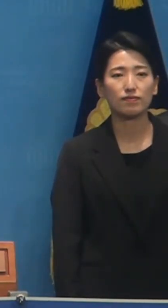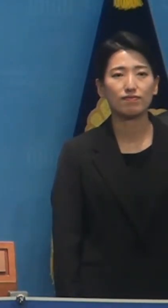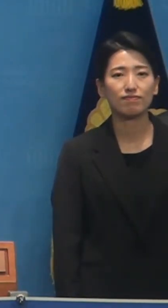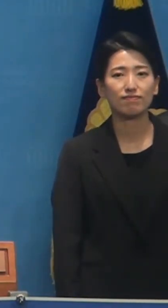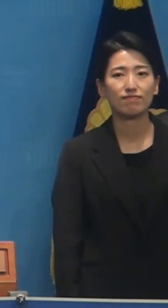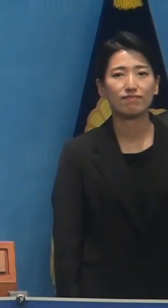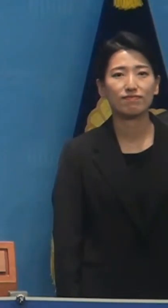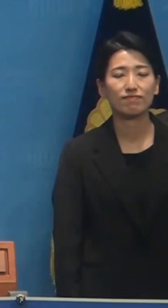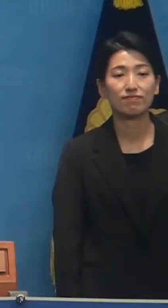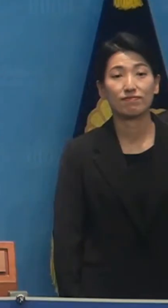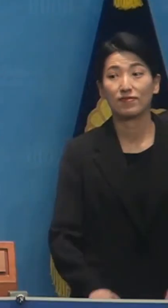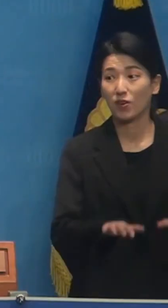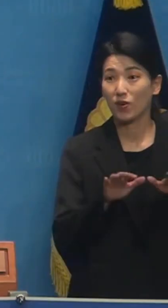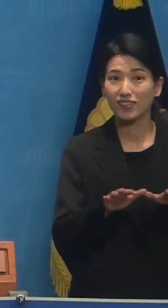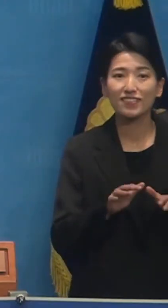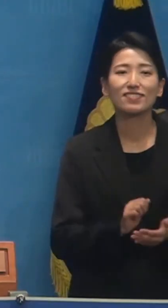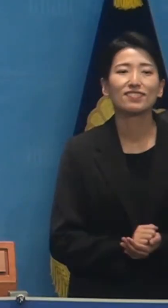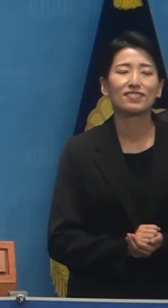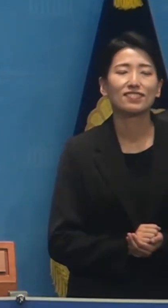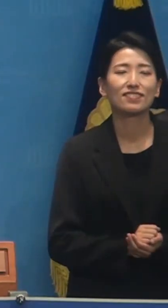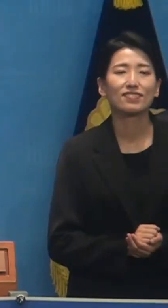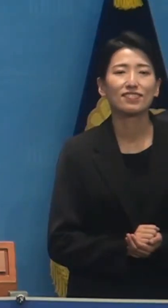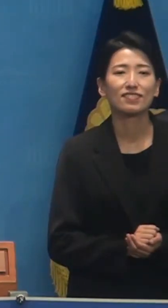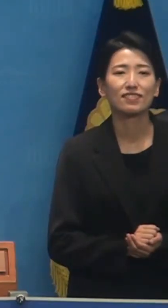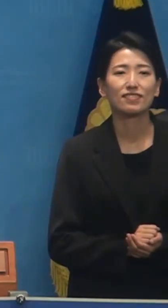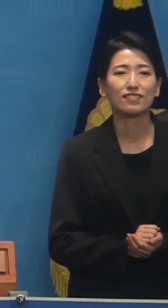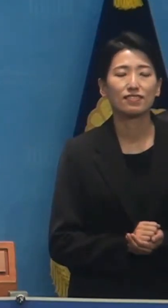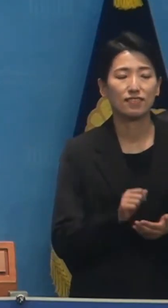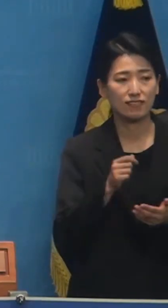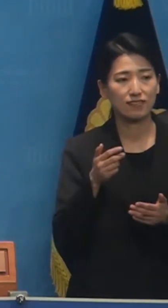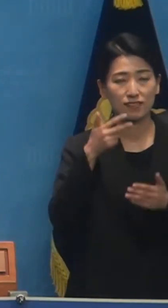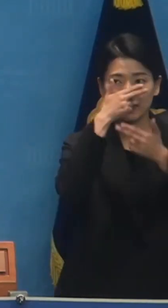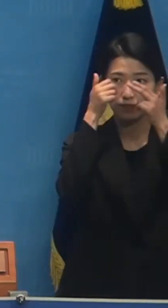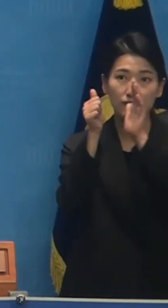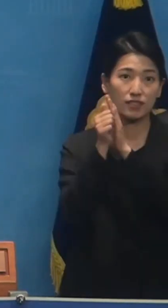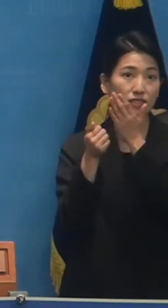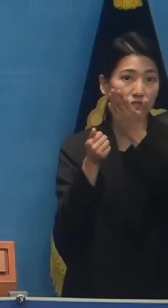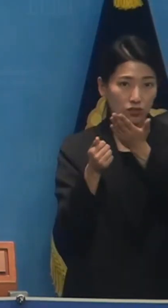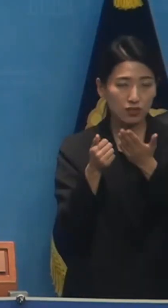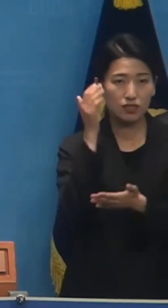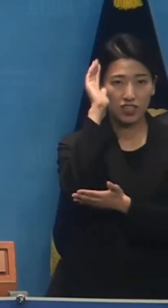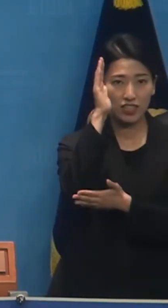네, 그러면 오늘 준비한 기자회견문을 낭독하도록 하겠습니다.